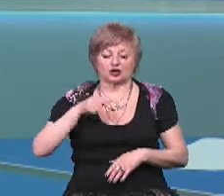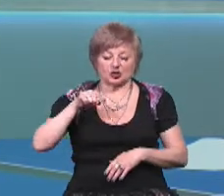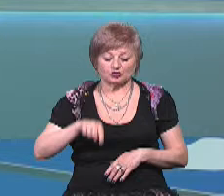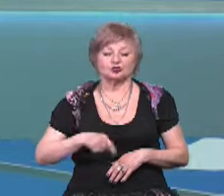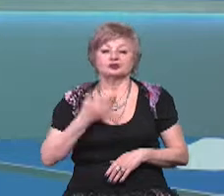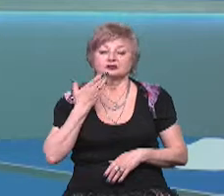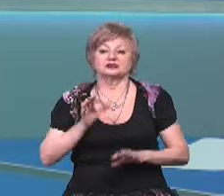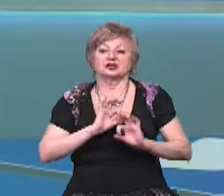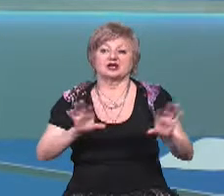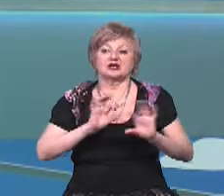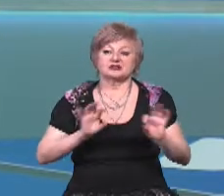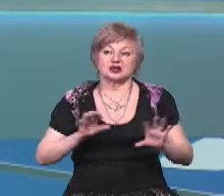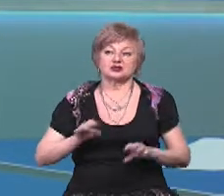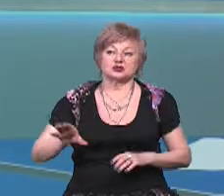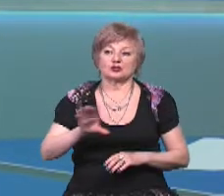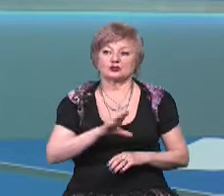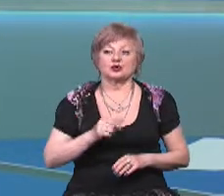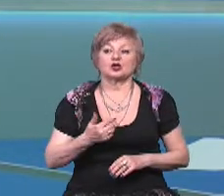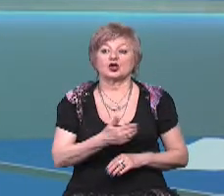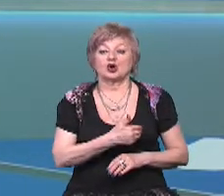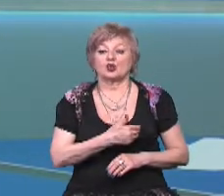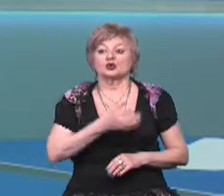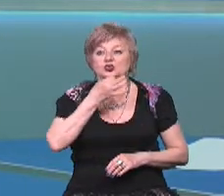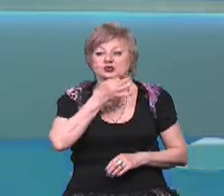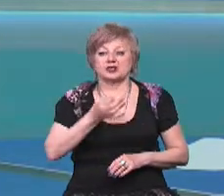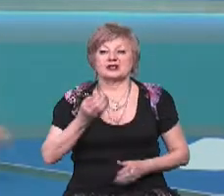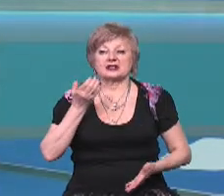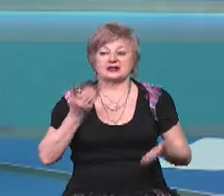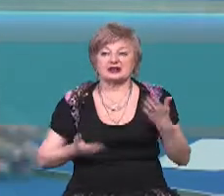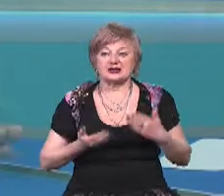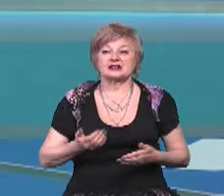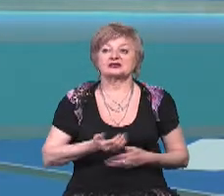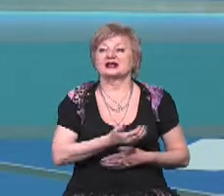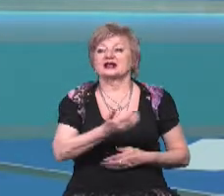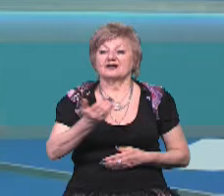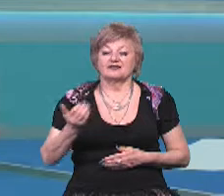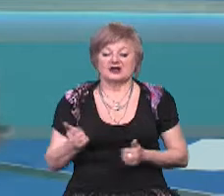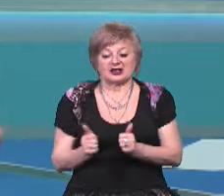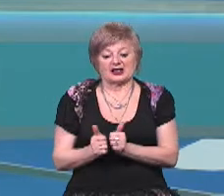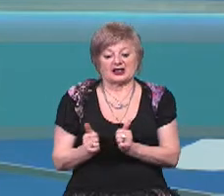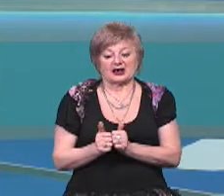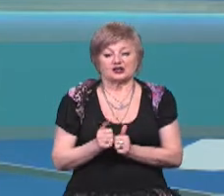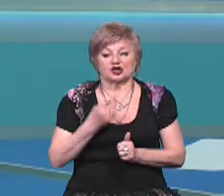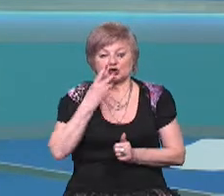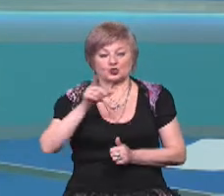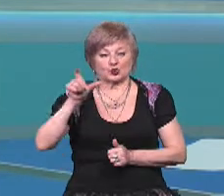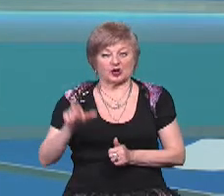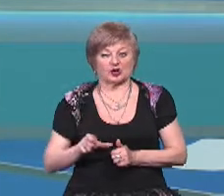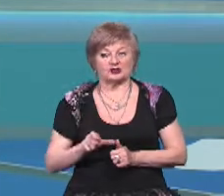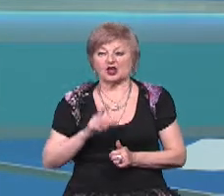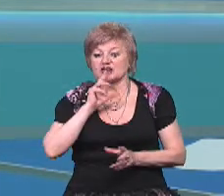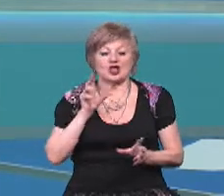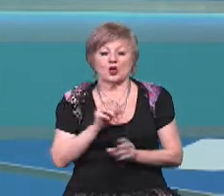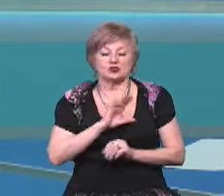виступаю перед вами, я хочу сказати, що якщо ви знаходитесь поряд з курцем і не